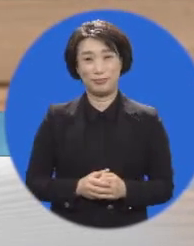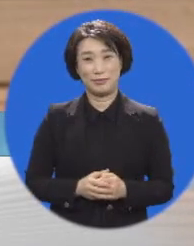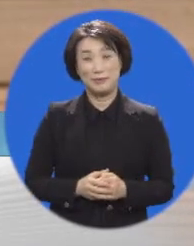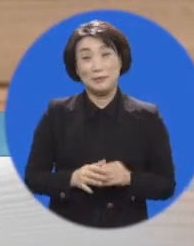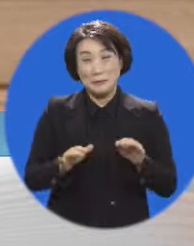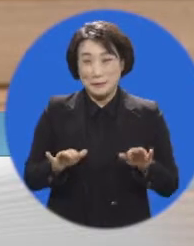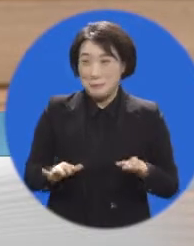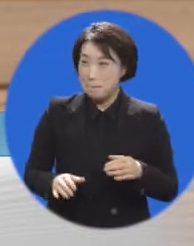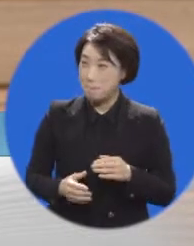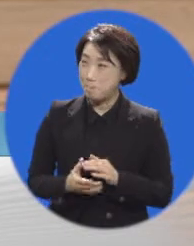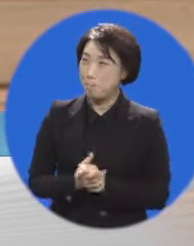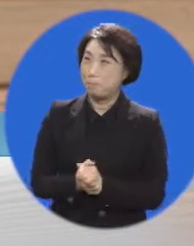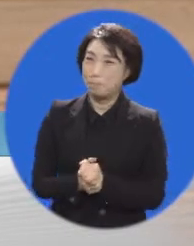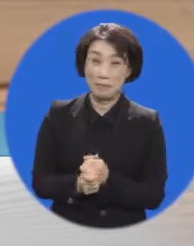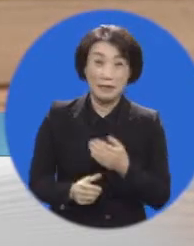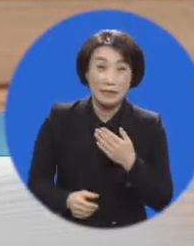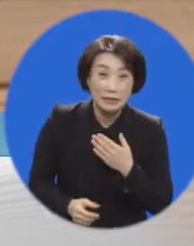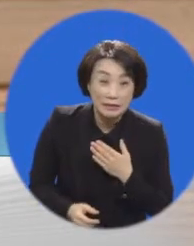저는